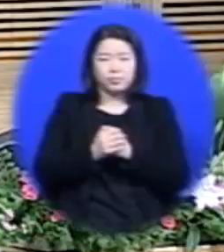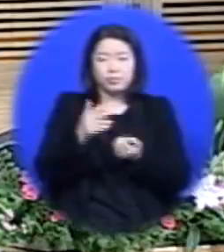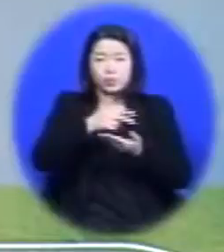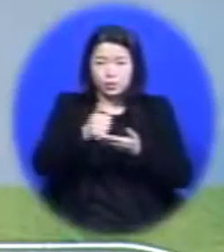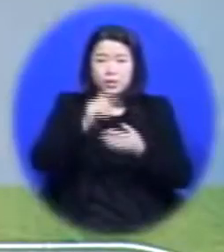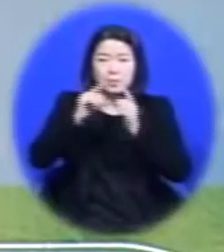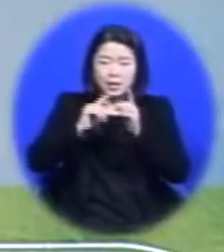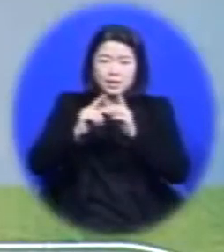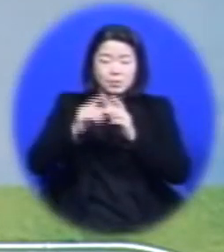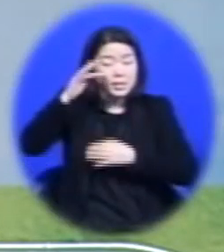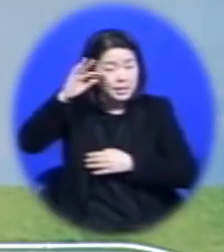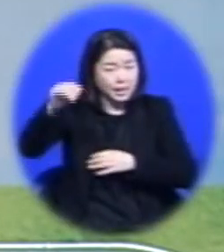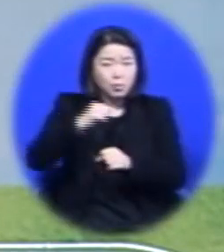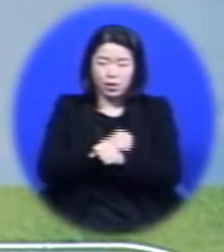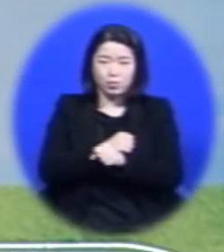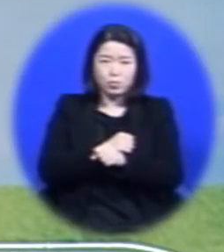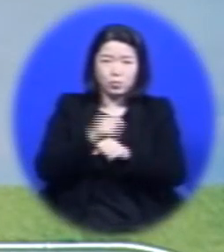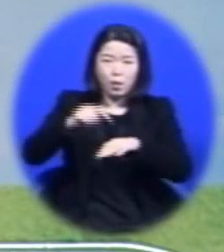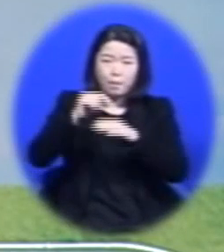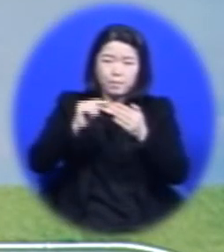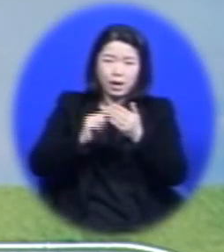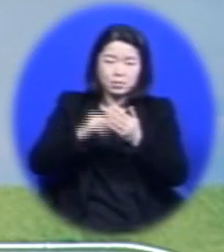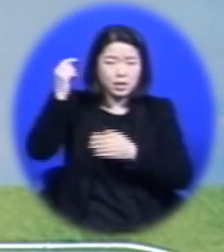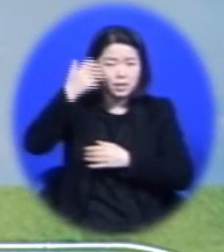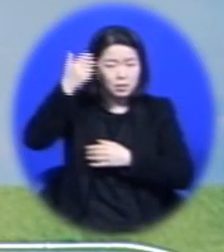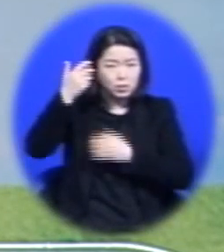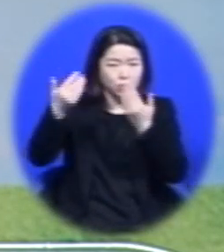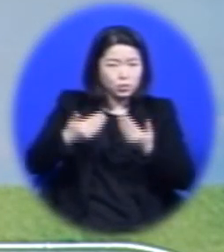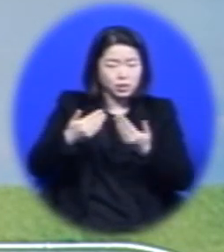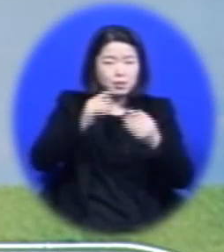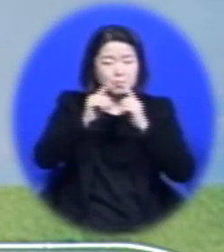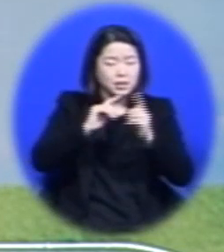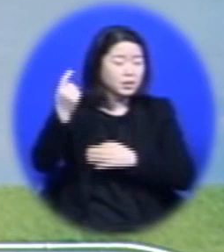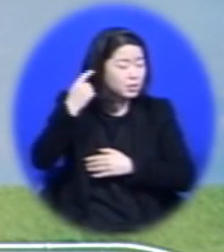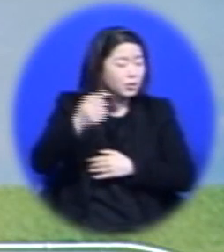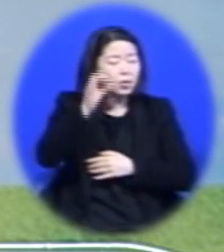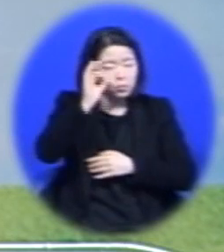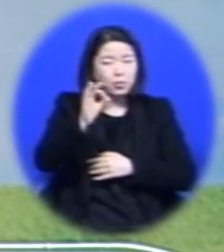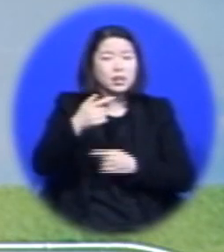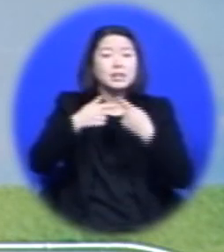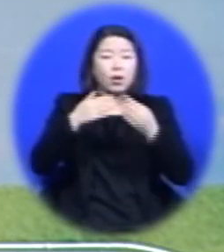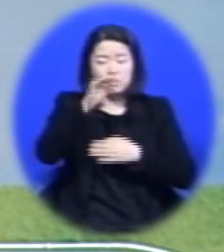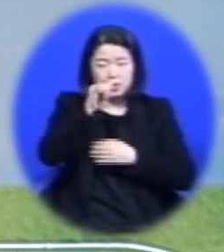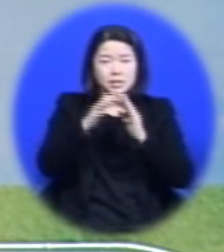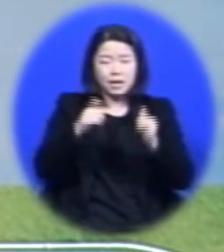주님의 말씀을 사모하고 이렇게 마음에 심령으로 주시는 주님의 말씀을 들어 본 사람은 알아